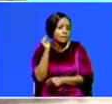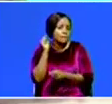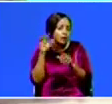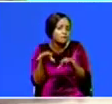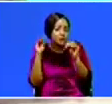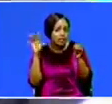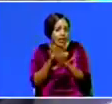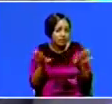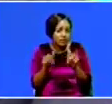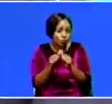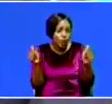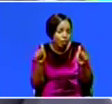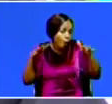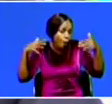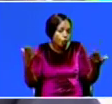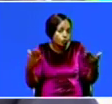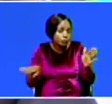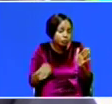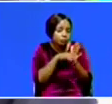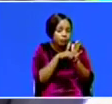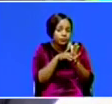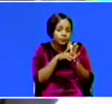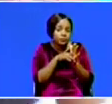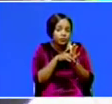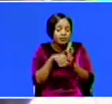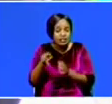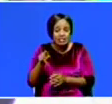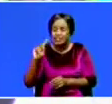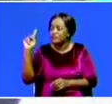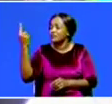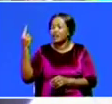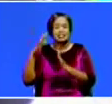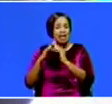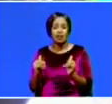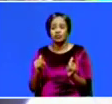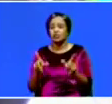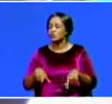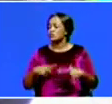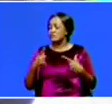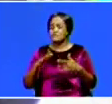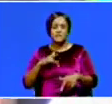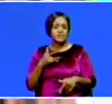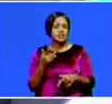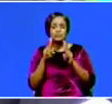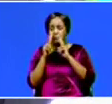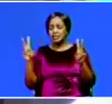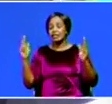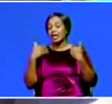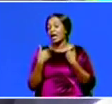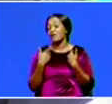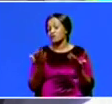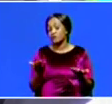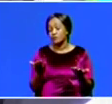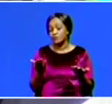tutatupwa wapi tena? Zile nyumba yake ya kwanza, room yake ya kwanza kukaa, at least alale ajisikie yuko na uhuru ndani ya nyumba, ni nyoka ndio